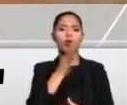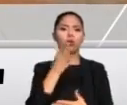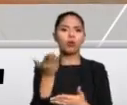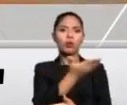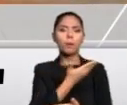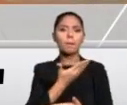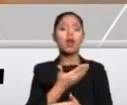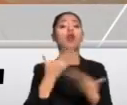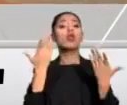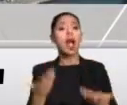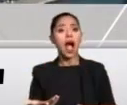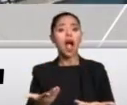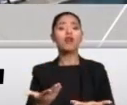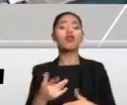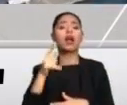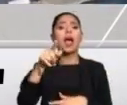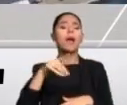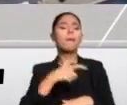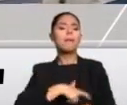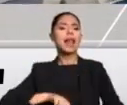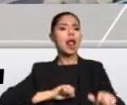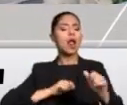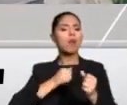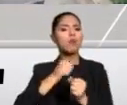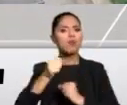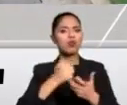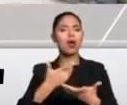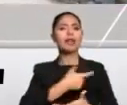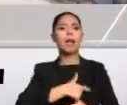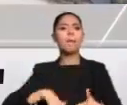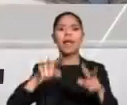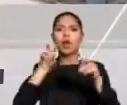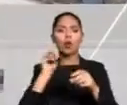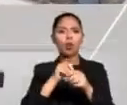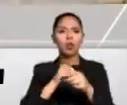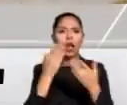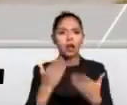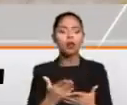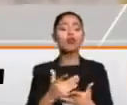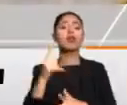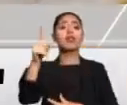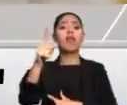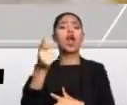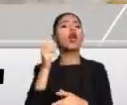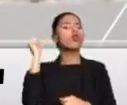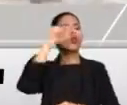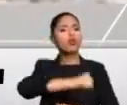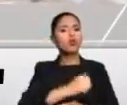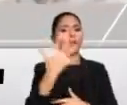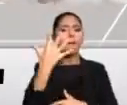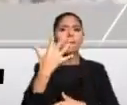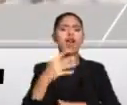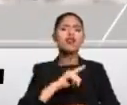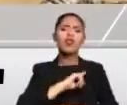Ancak milli mücadelelerde ve milli meselelerde adeta düşmanın beşinci kolu